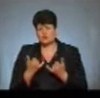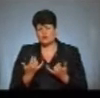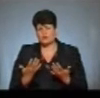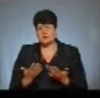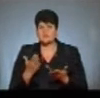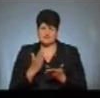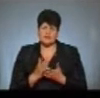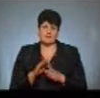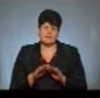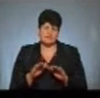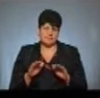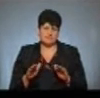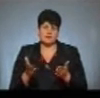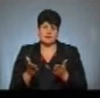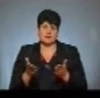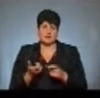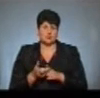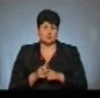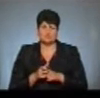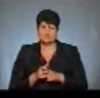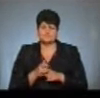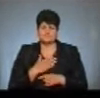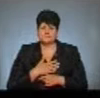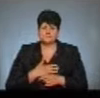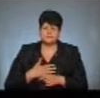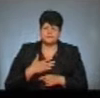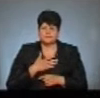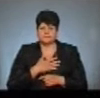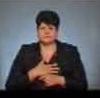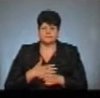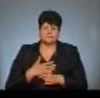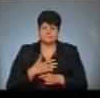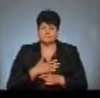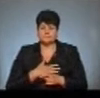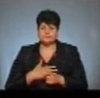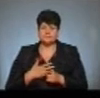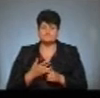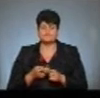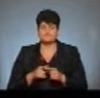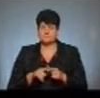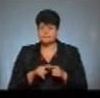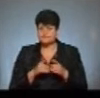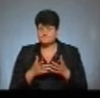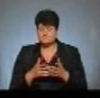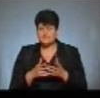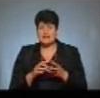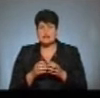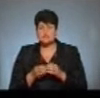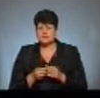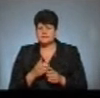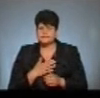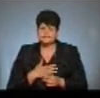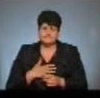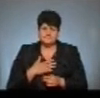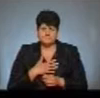є діти, які дуже близько беруть до уваги і за результат дуже